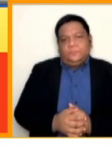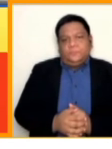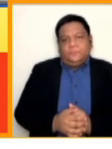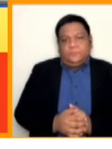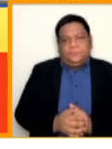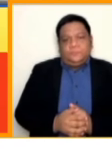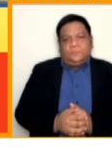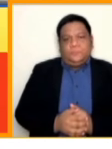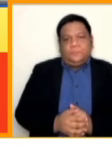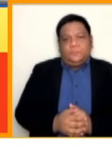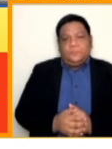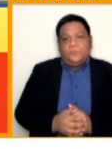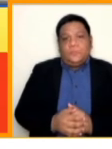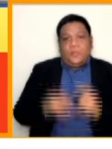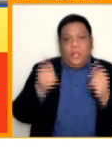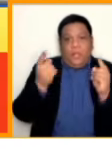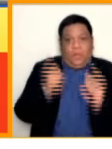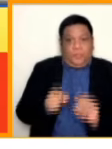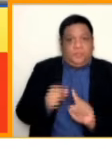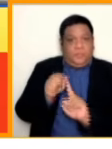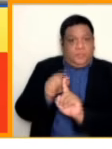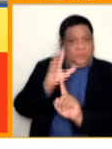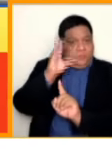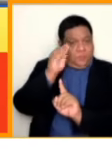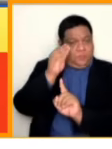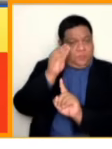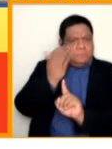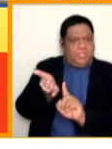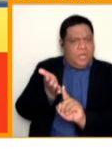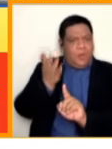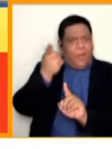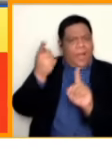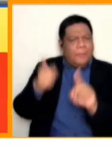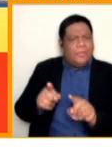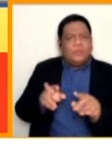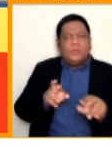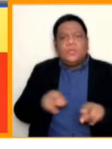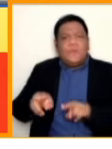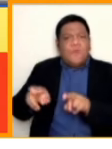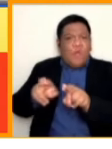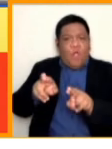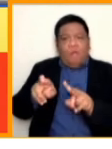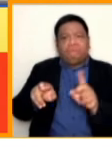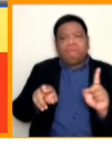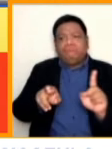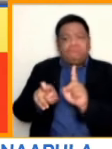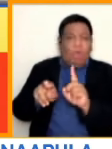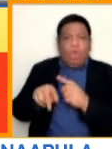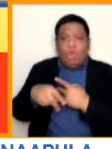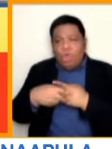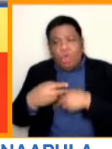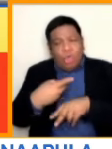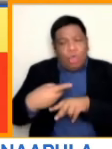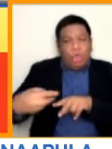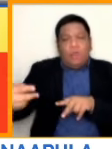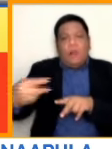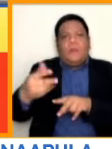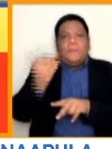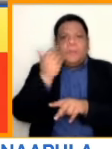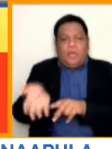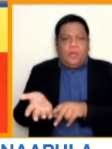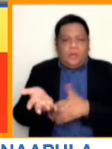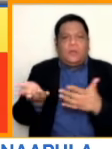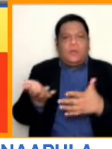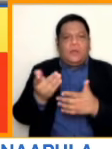Patay na ng matagpuan ang isang lalaki matapos tangayin ng rumaragas ang ilog sa Soraria, South Cotabato. Sa kasagsaga ng malakas na ulan,